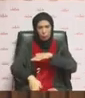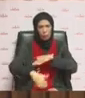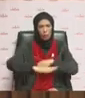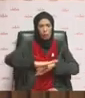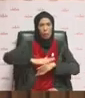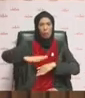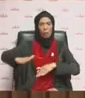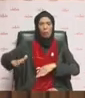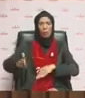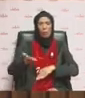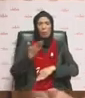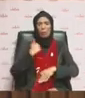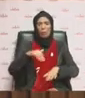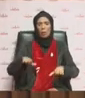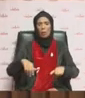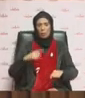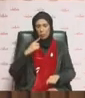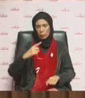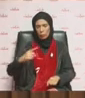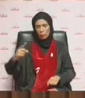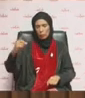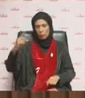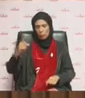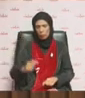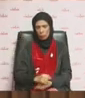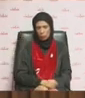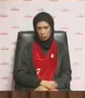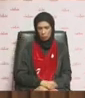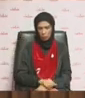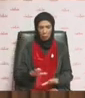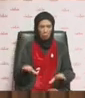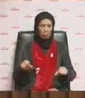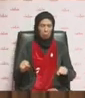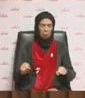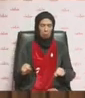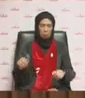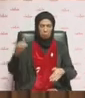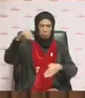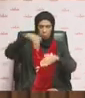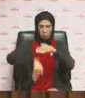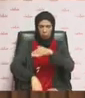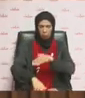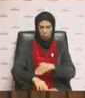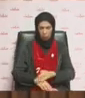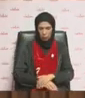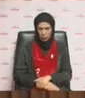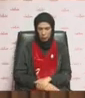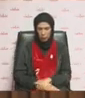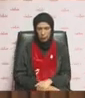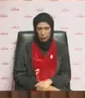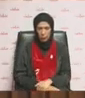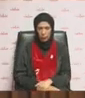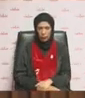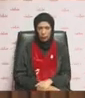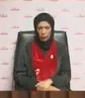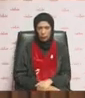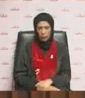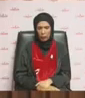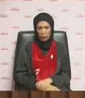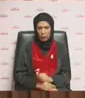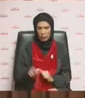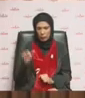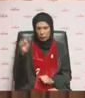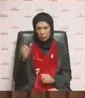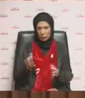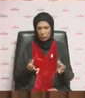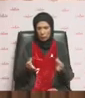البحر ما كملت سنه. خلينا الفاتحه على المشروع. ما اعرف كم عطوا الاستشاري